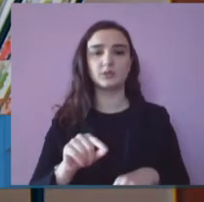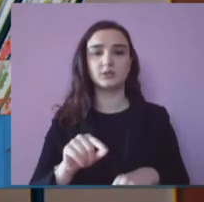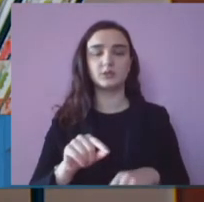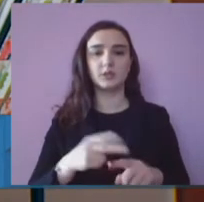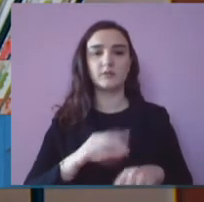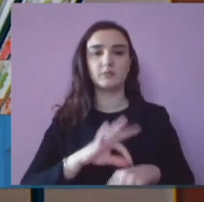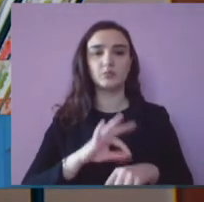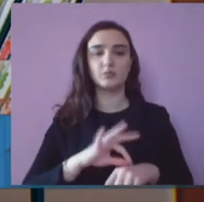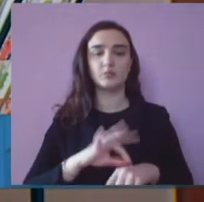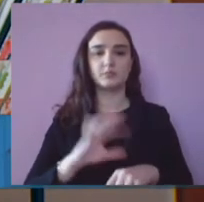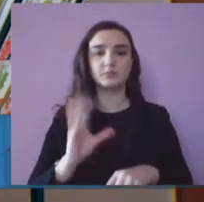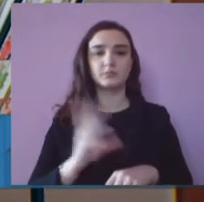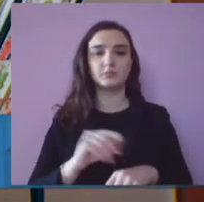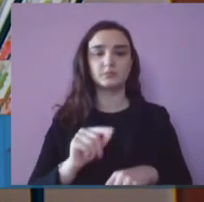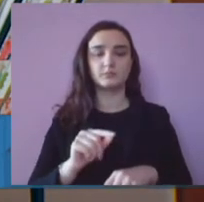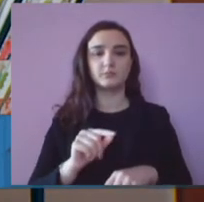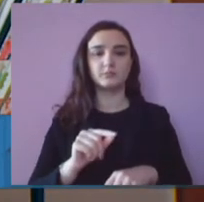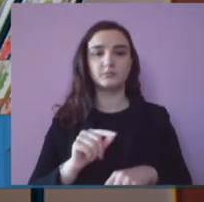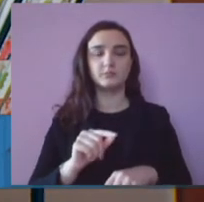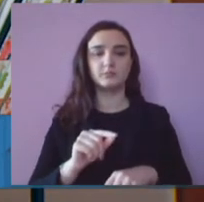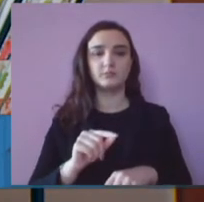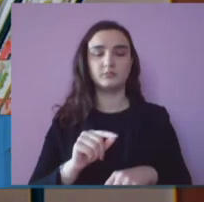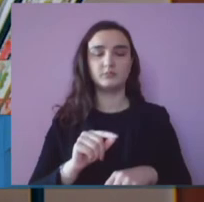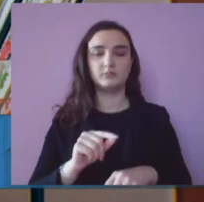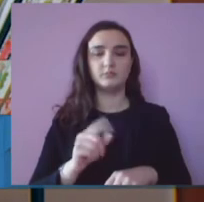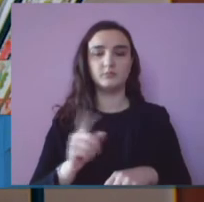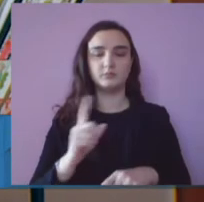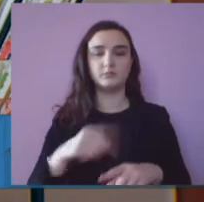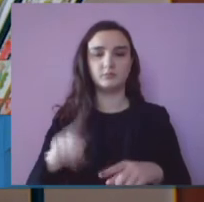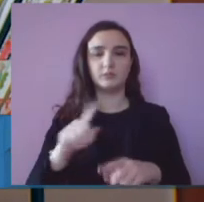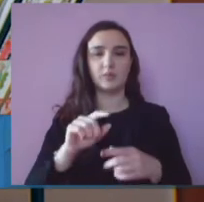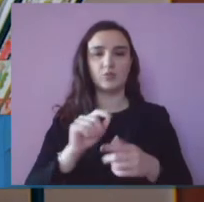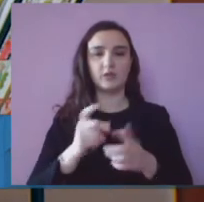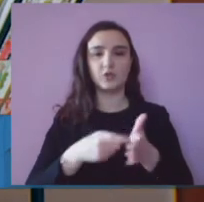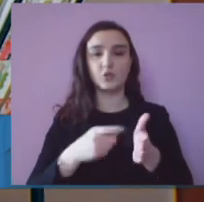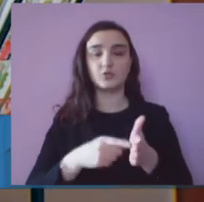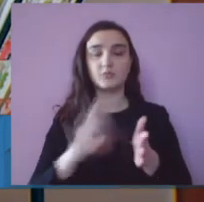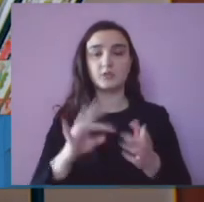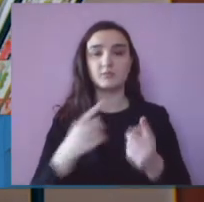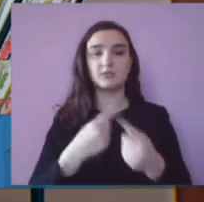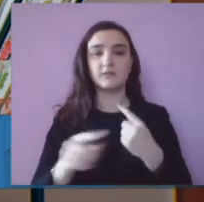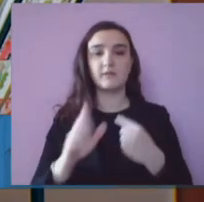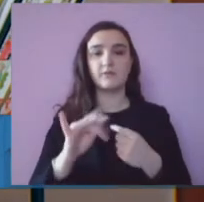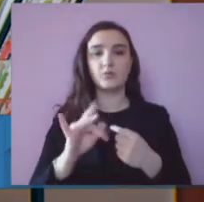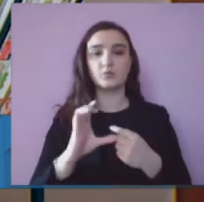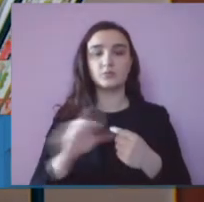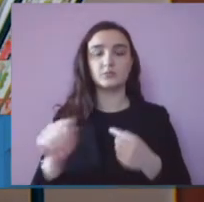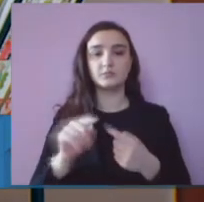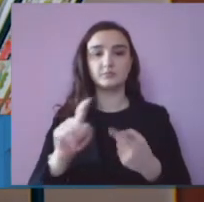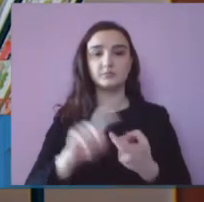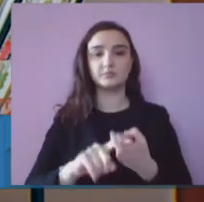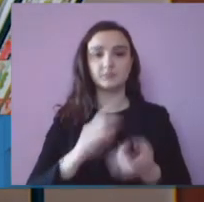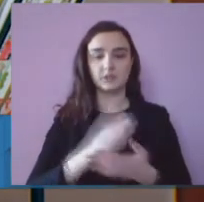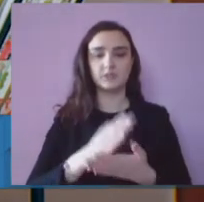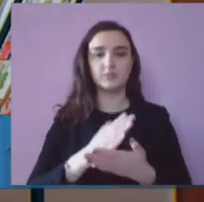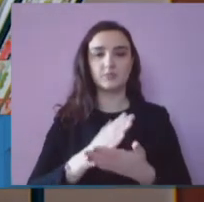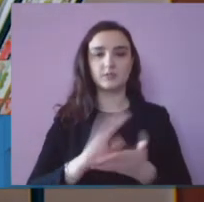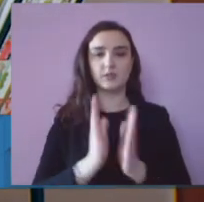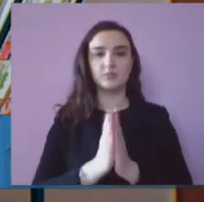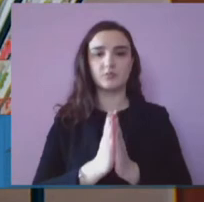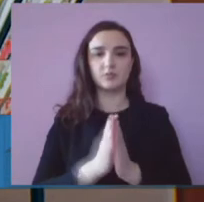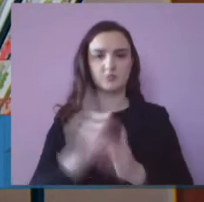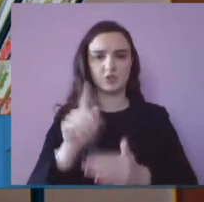ავადმყოფობები ფარისებრ ჯირკვლის გაამწვავოს და გამოიწვიოს. თუმცა სხვა ვირუსების მიმართ არსებობს საკმაოდ